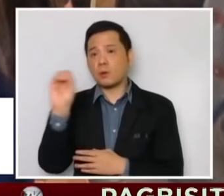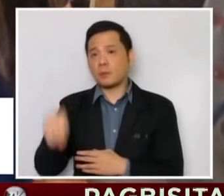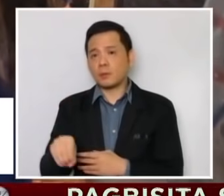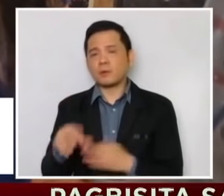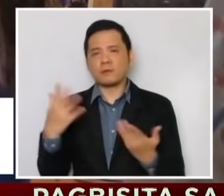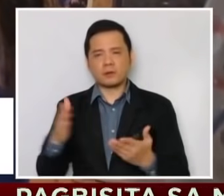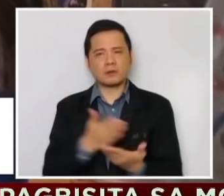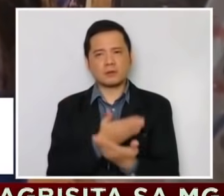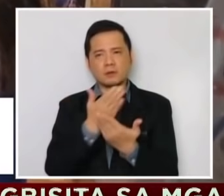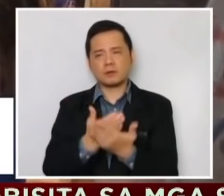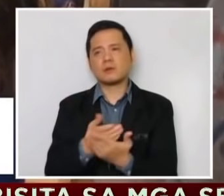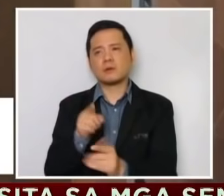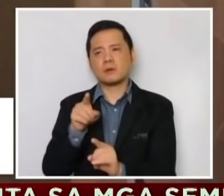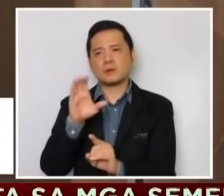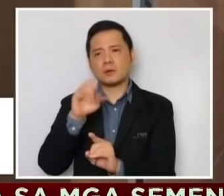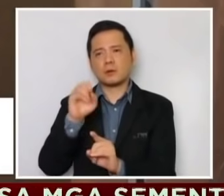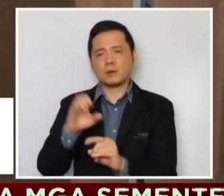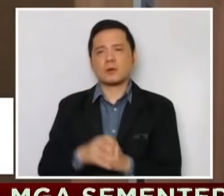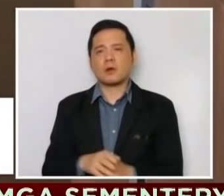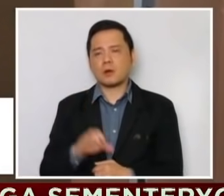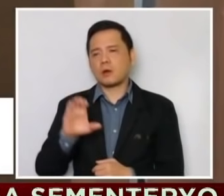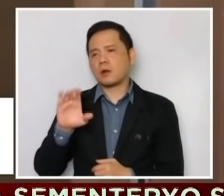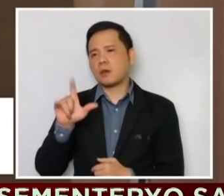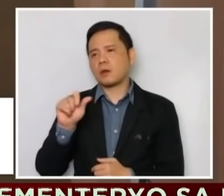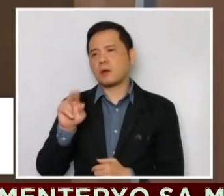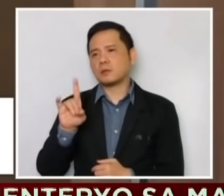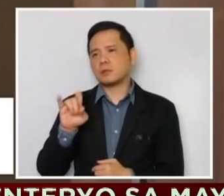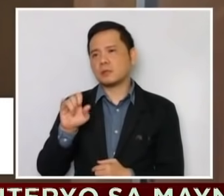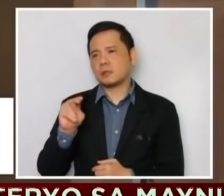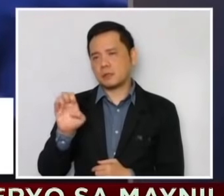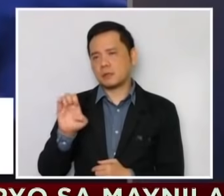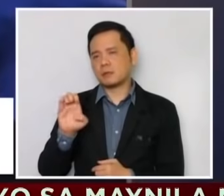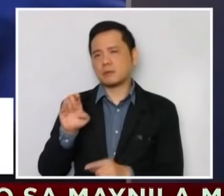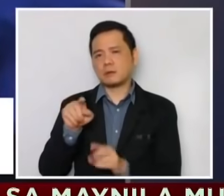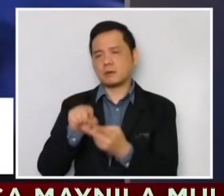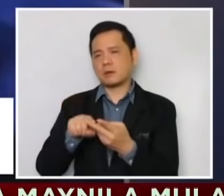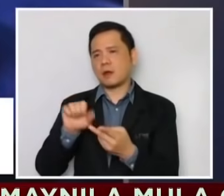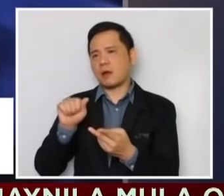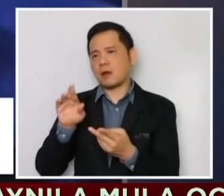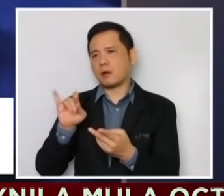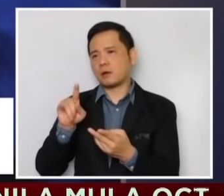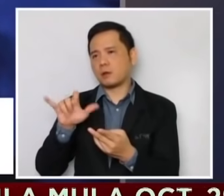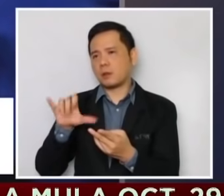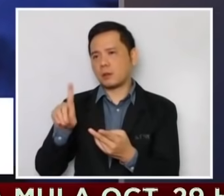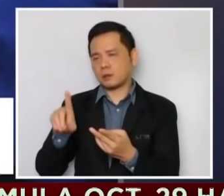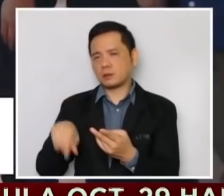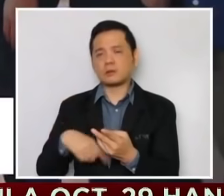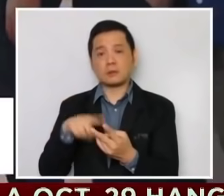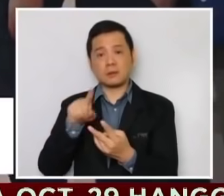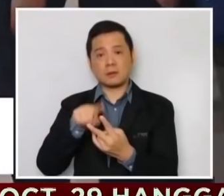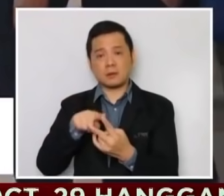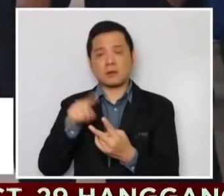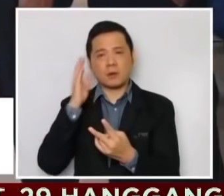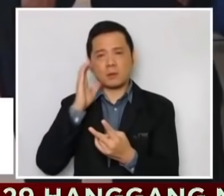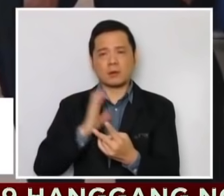COCs ang aktres na si Claudine Barreto at talent manager na si Arnold Vegafria. Kakandidato si Barreto bilang konsehal at si Vegafria bilang